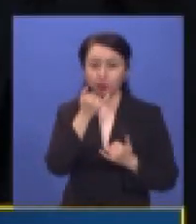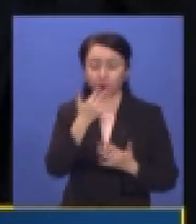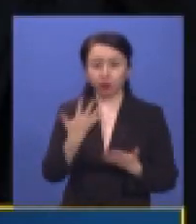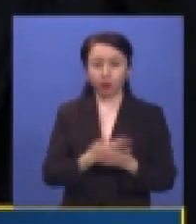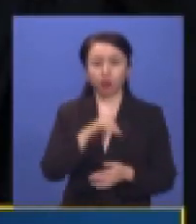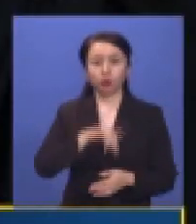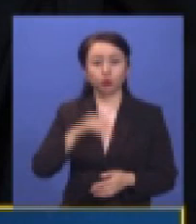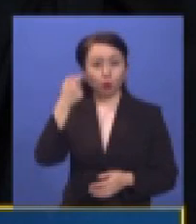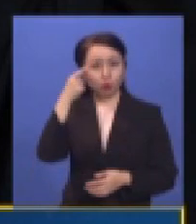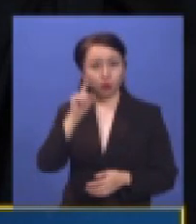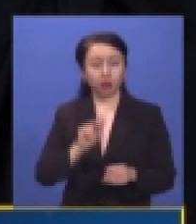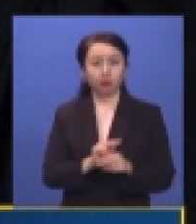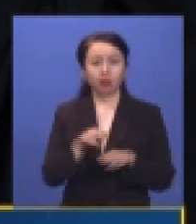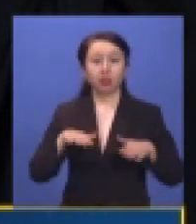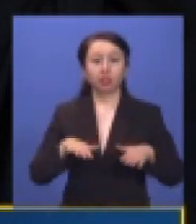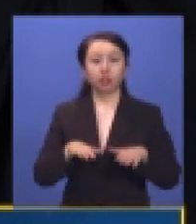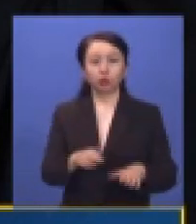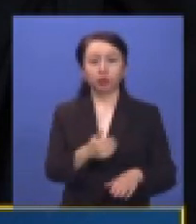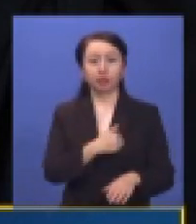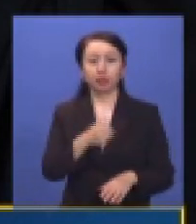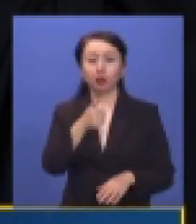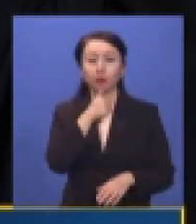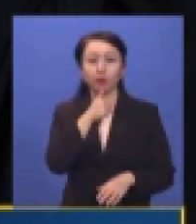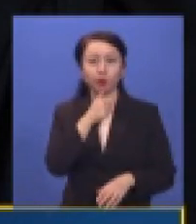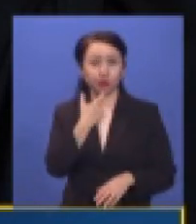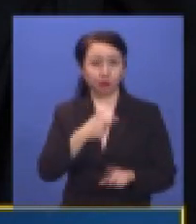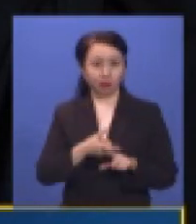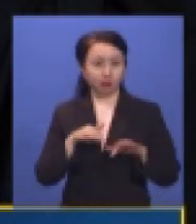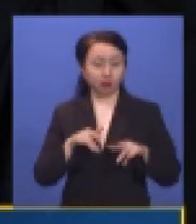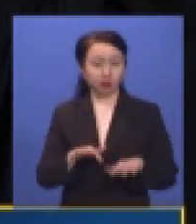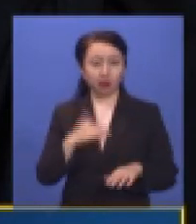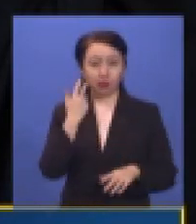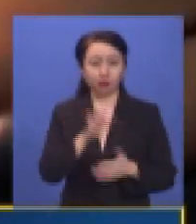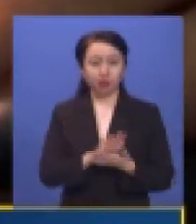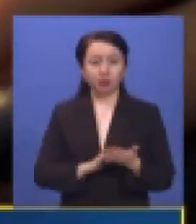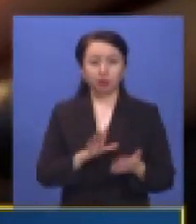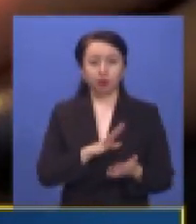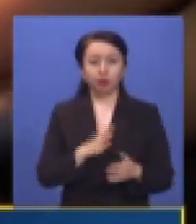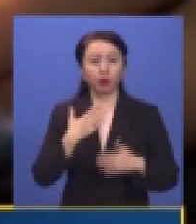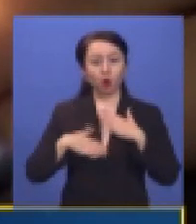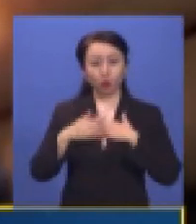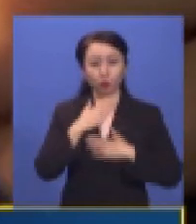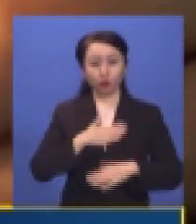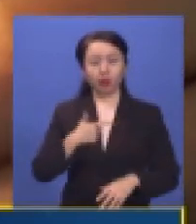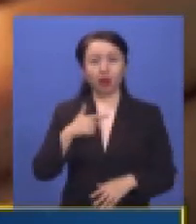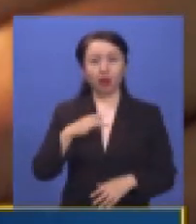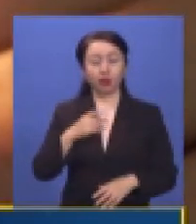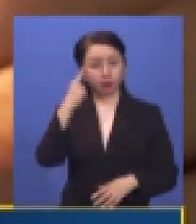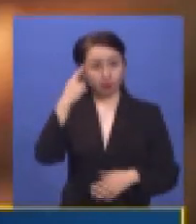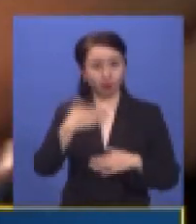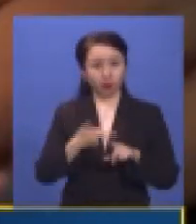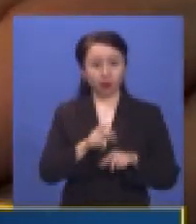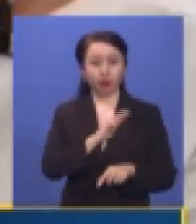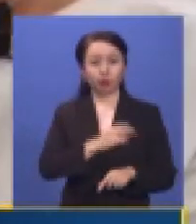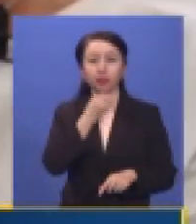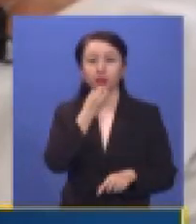душе. Узнала о курсах кройки и шитья и решила попробовать себя в этом деле. Когда процесс стал приносить удовольствие, Галина поняла – эта работа ей